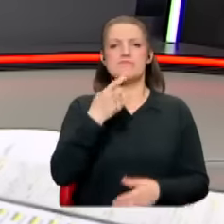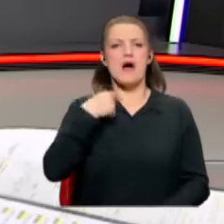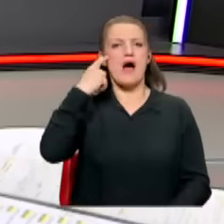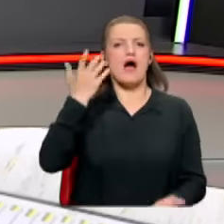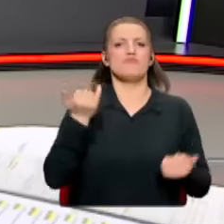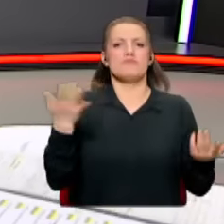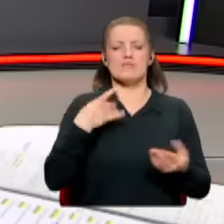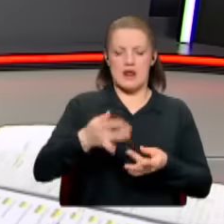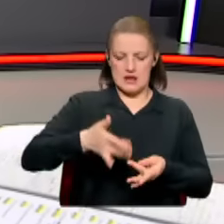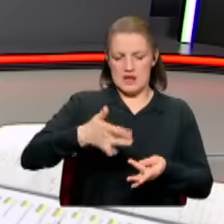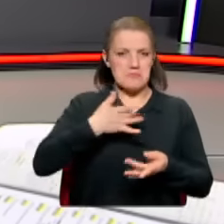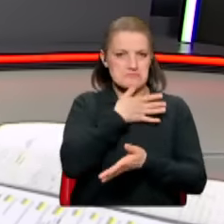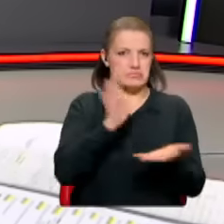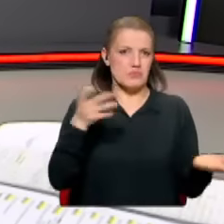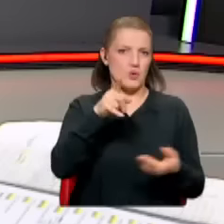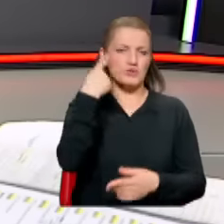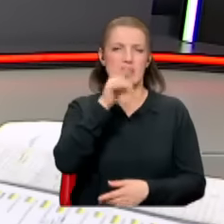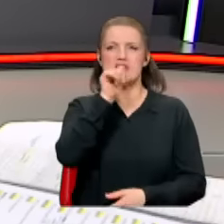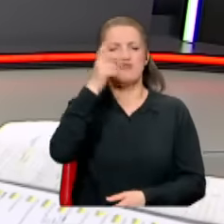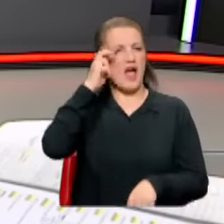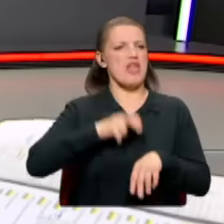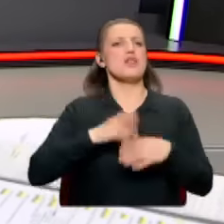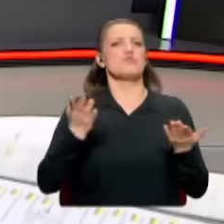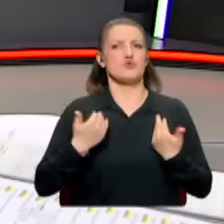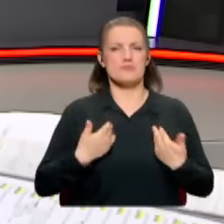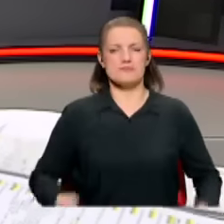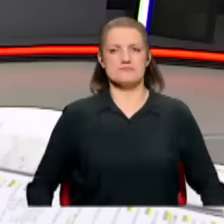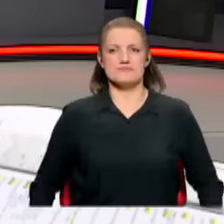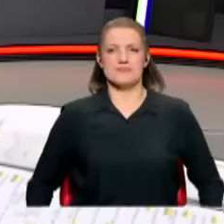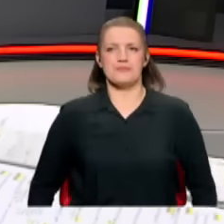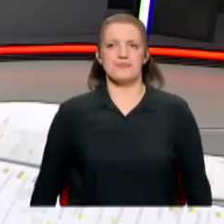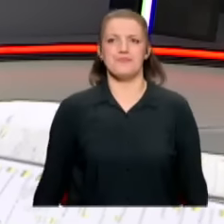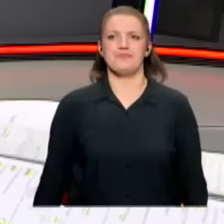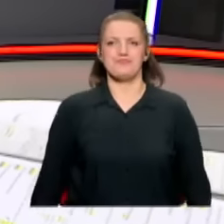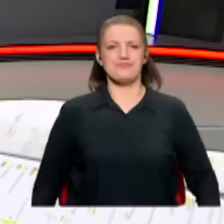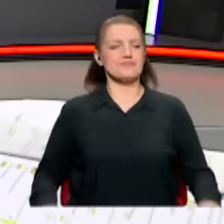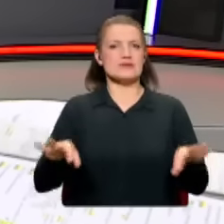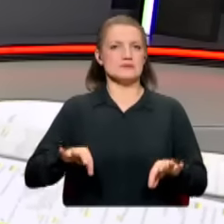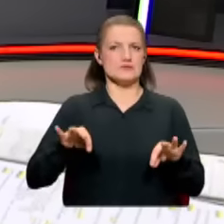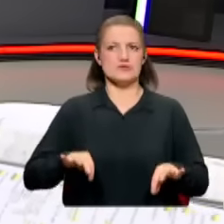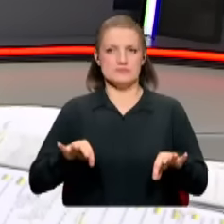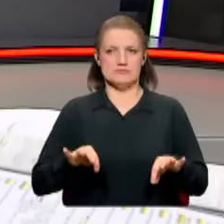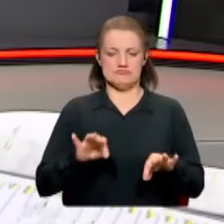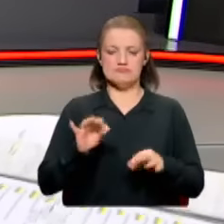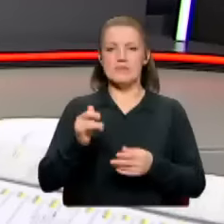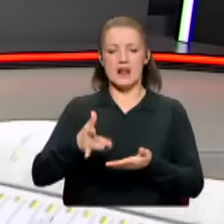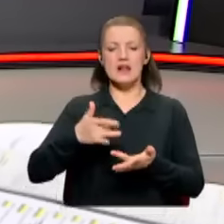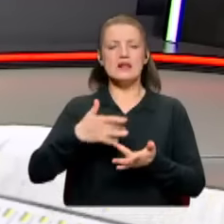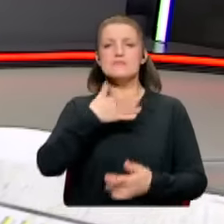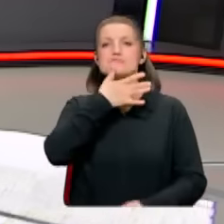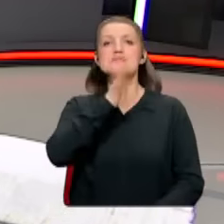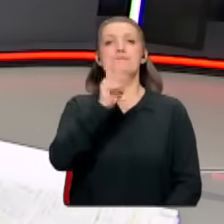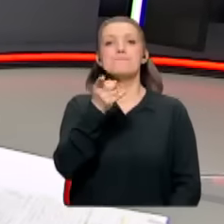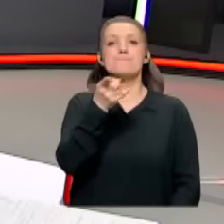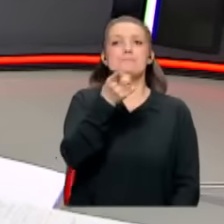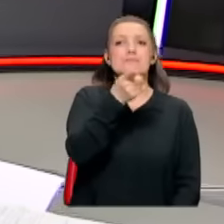ermiyor. Ben para saymayı bilmiyorum. O yüzden hiç hatırlamıyorum da yani. Şimdi gelelim para saymayı bilmeyen bir